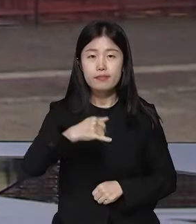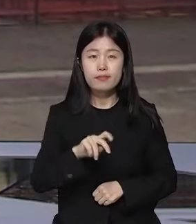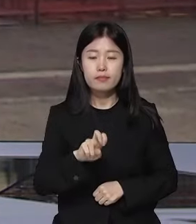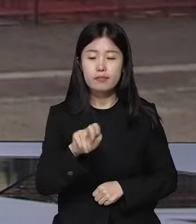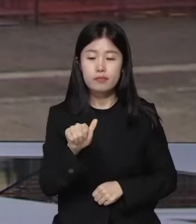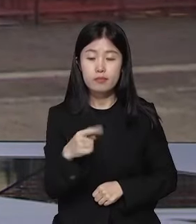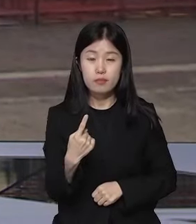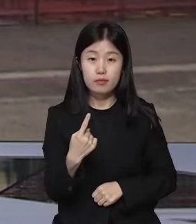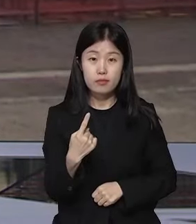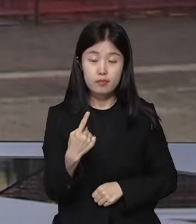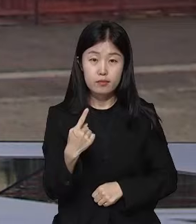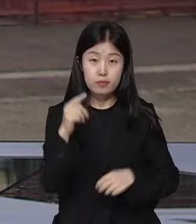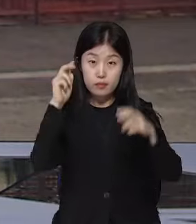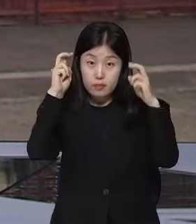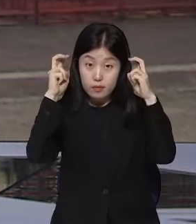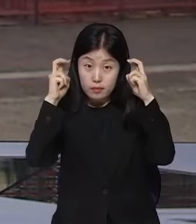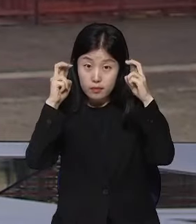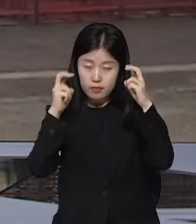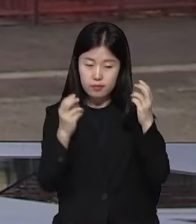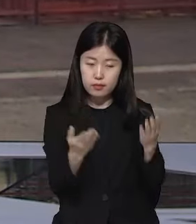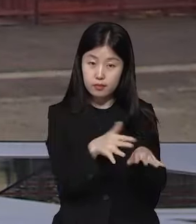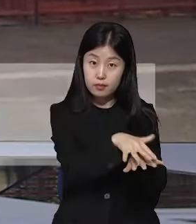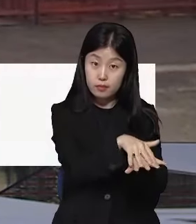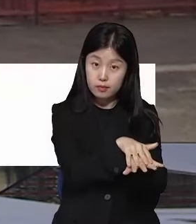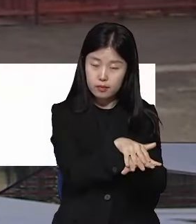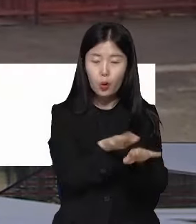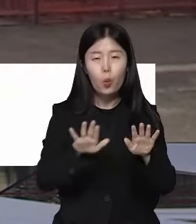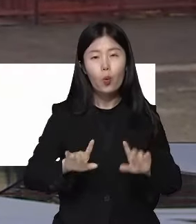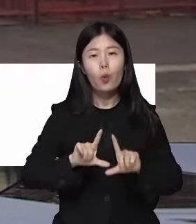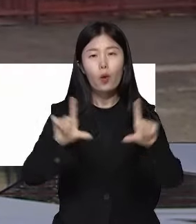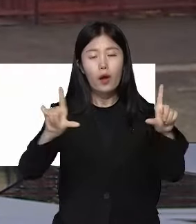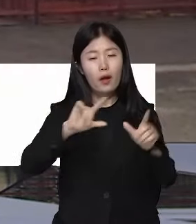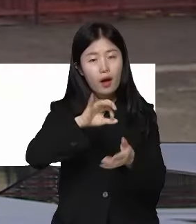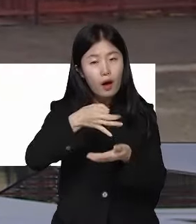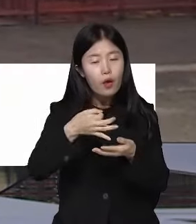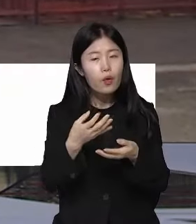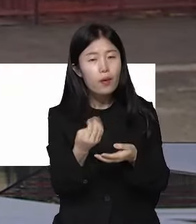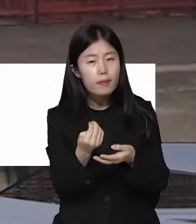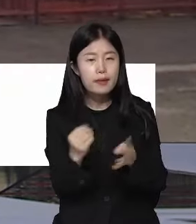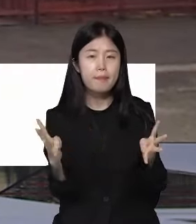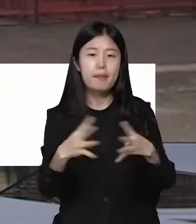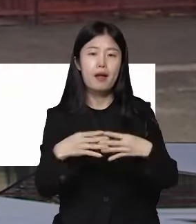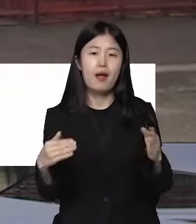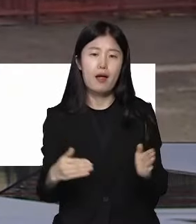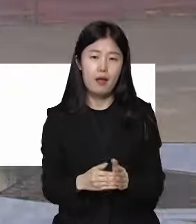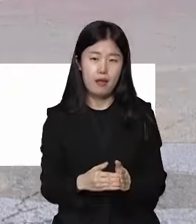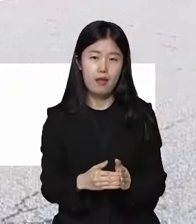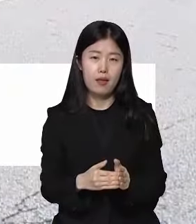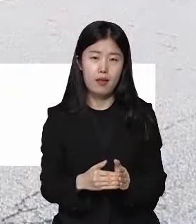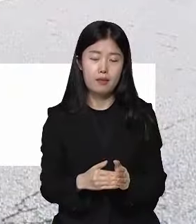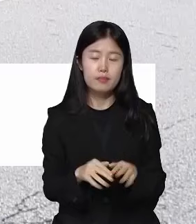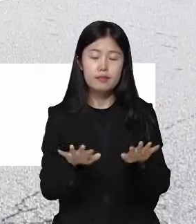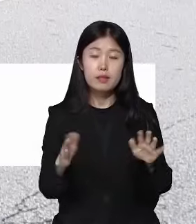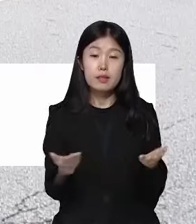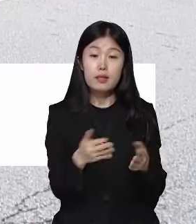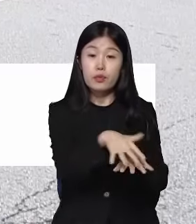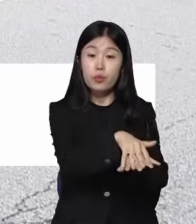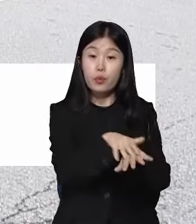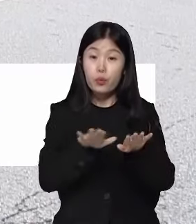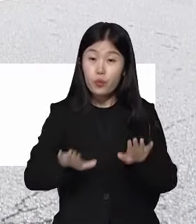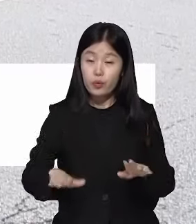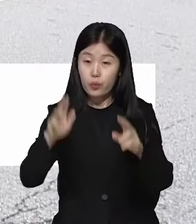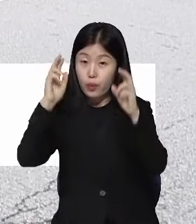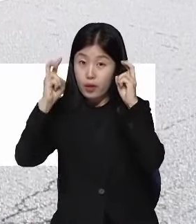금호타이어 노사가 올해 임금 단체 협상을 잠정 타결했습니다. 전국 금속노동조합 금호타이어 지회는 오늘